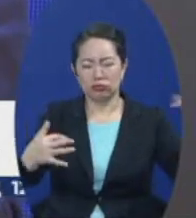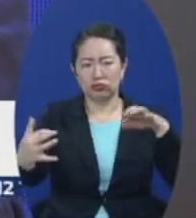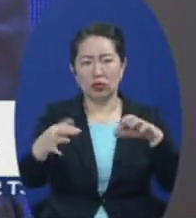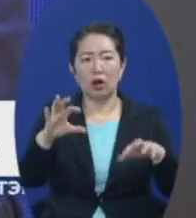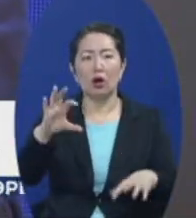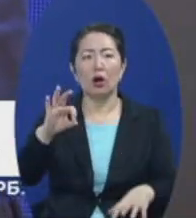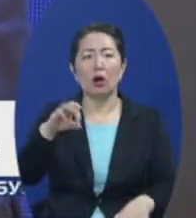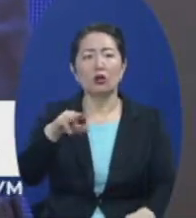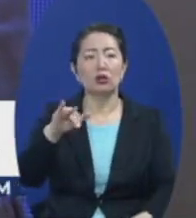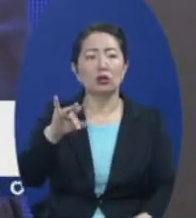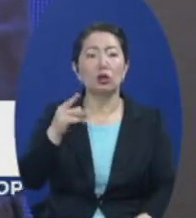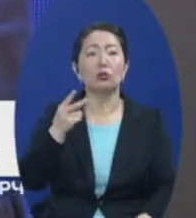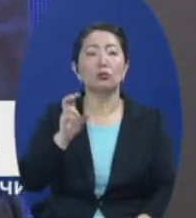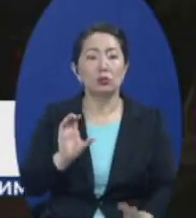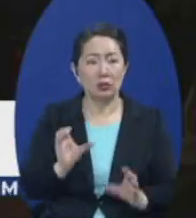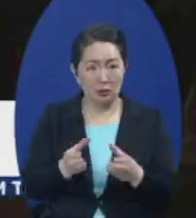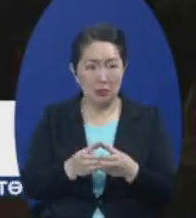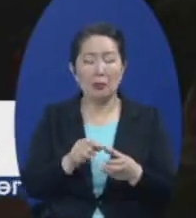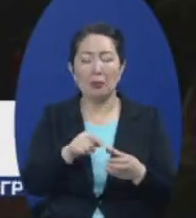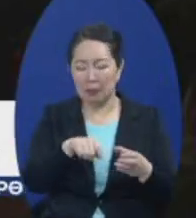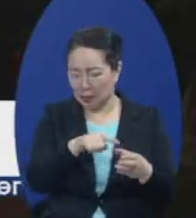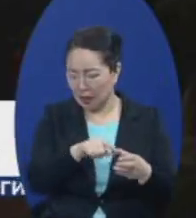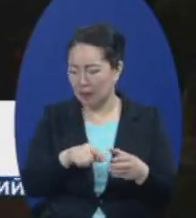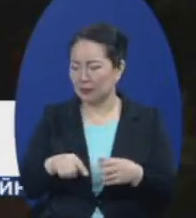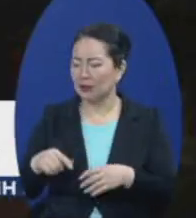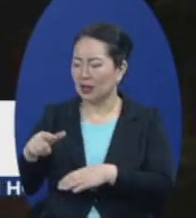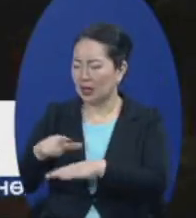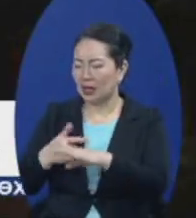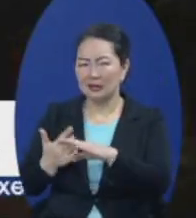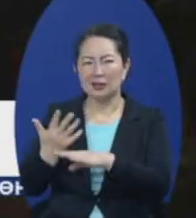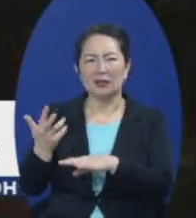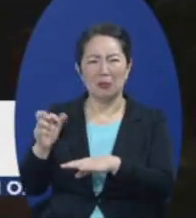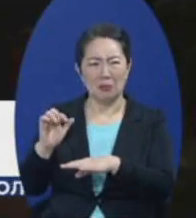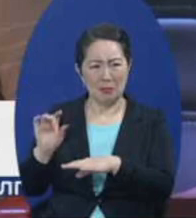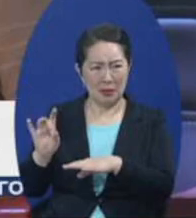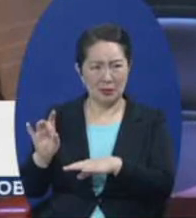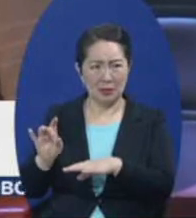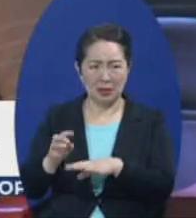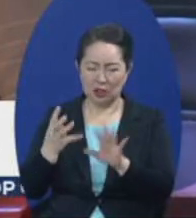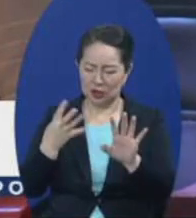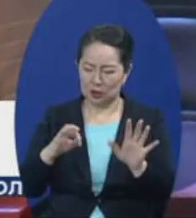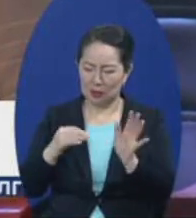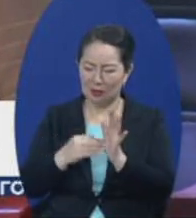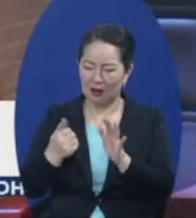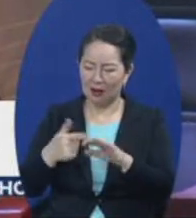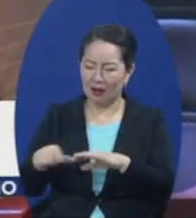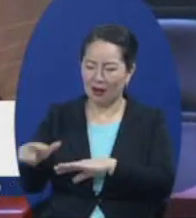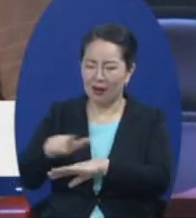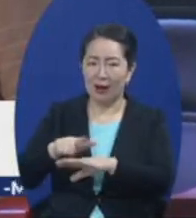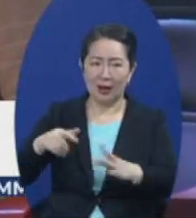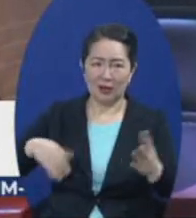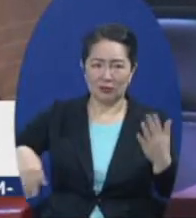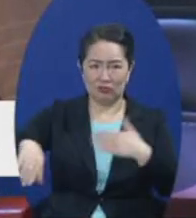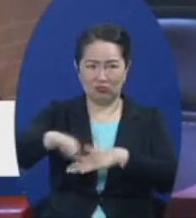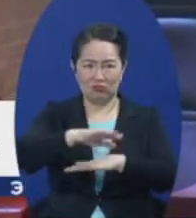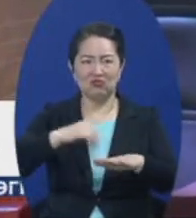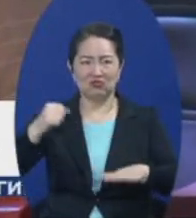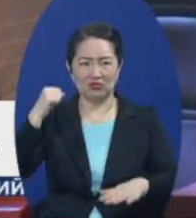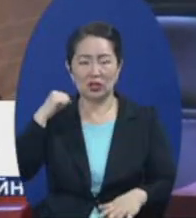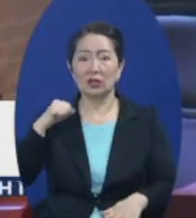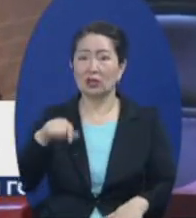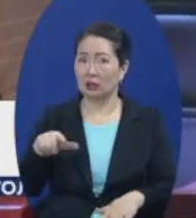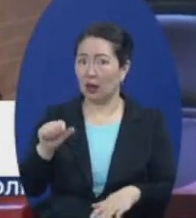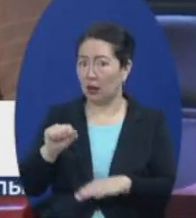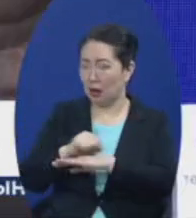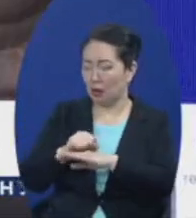тоогоор улсад дөрөвт газар тариалангийн талбайгаар 5-дугаарт ортгоо. 90 гаруй мянган га эргэлтийн талбайтай онцлогтой аймаг юм а. Сум хоорондын